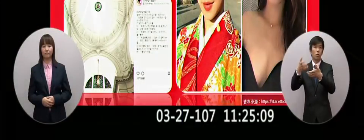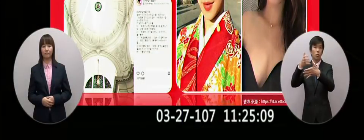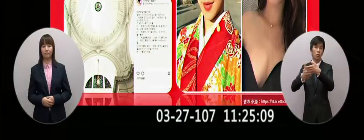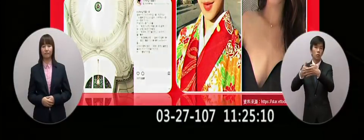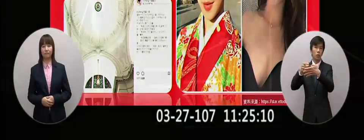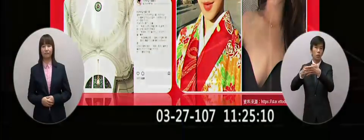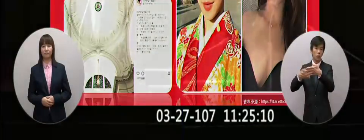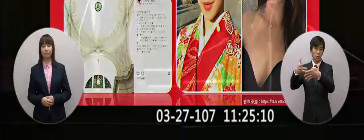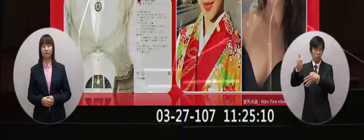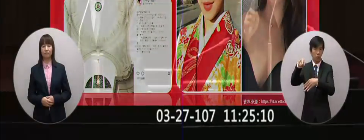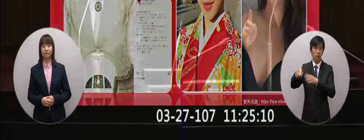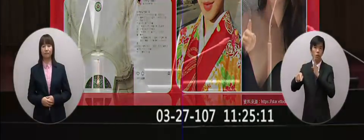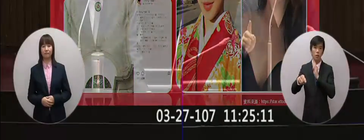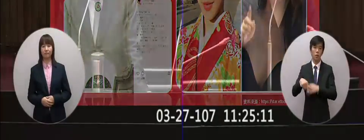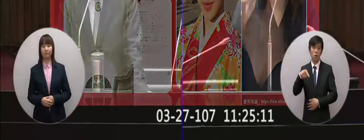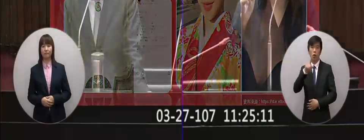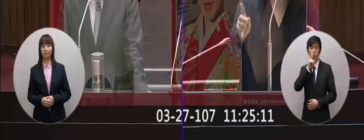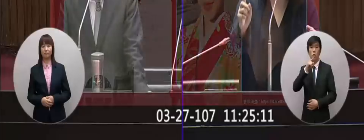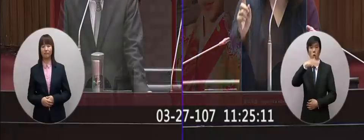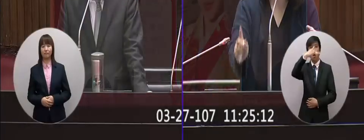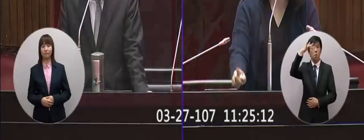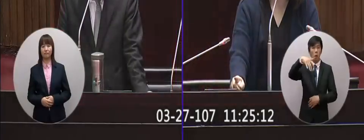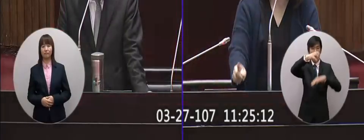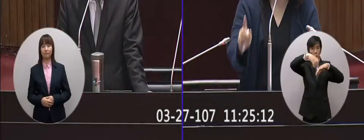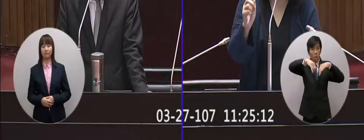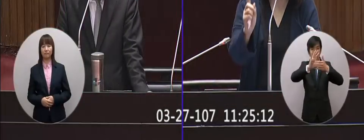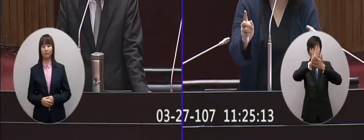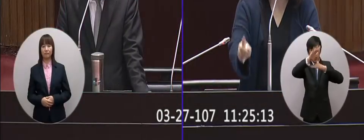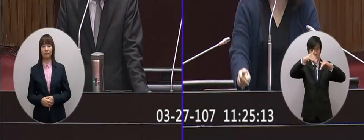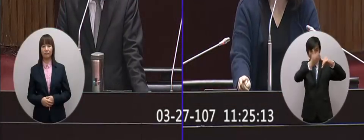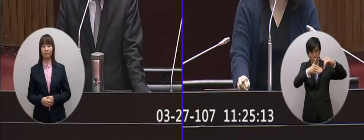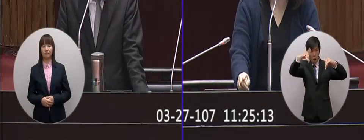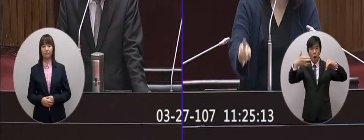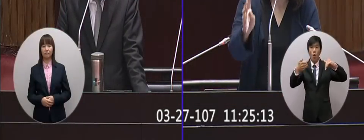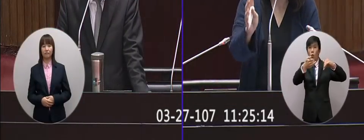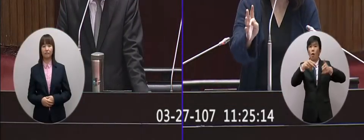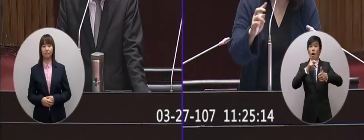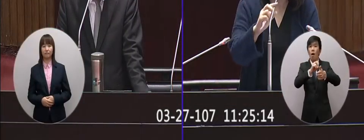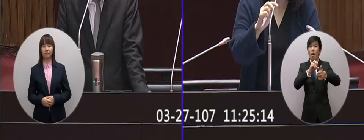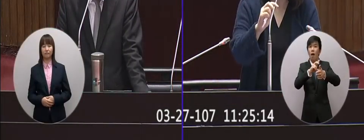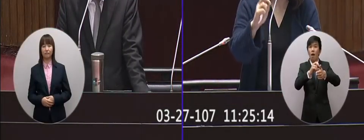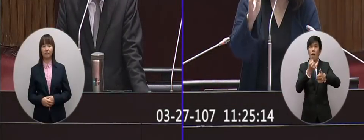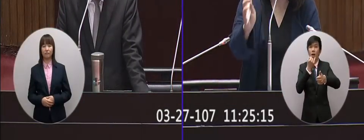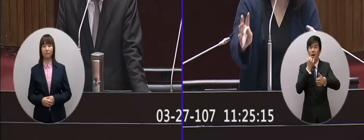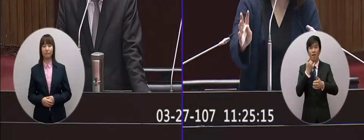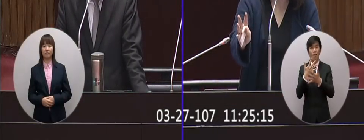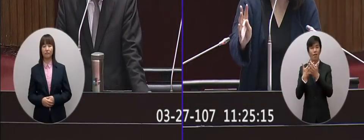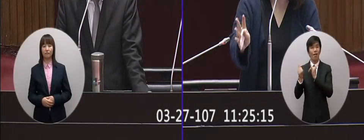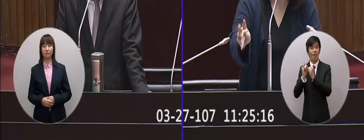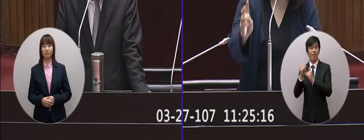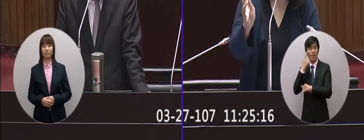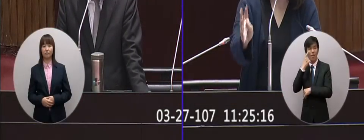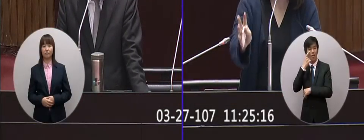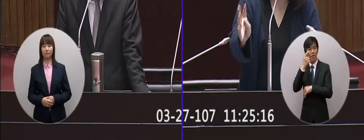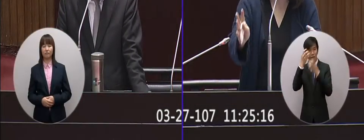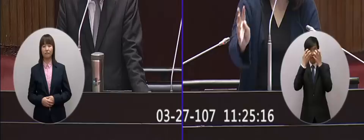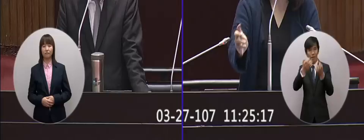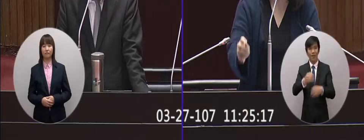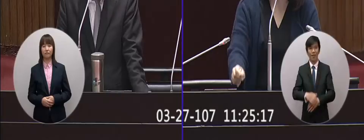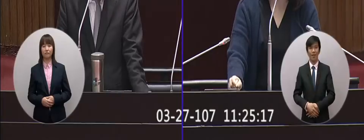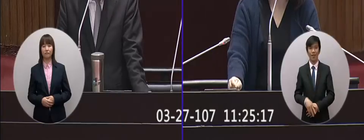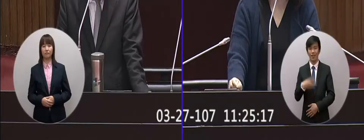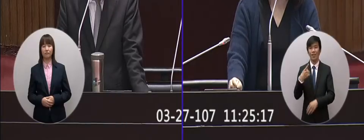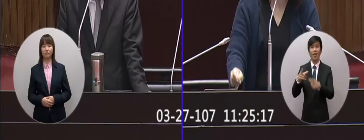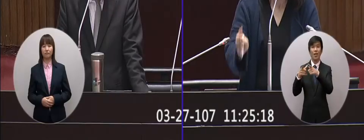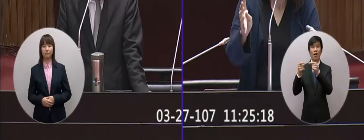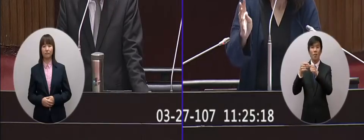说花莲狂花山可以蓄水养鱼，所以网友呢都说惊呆了，甚至人家说这个让日本人秒懂